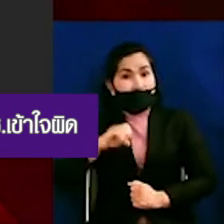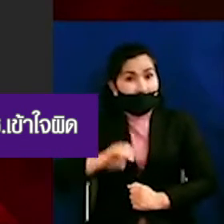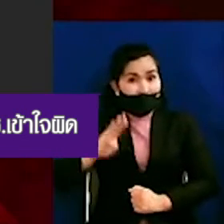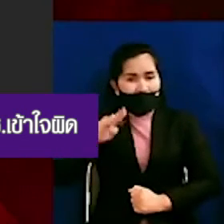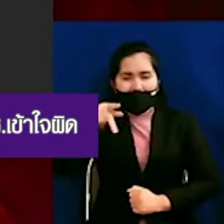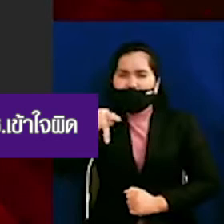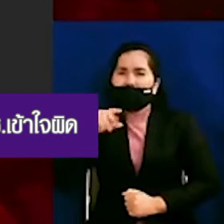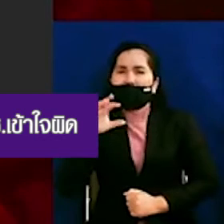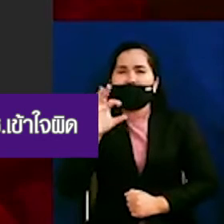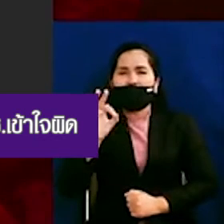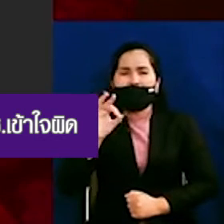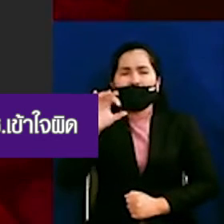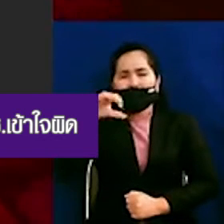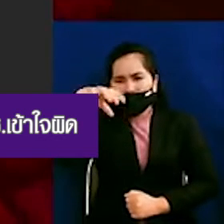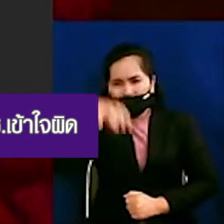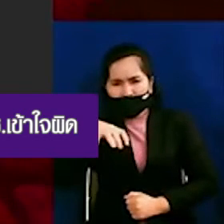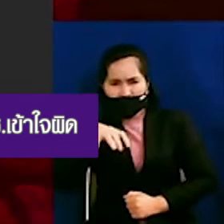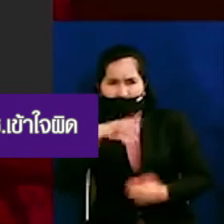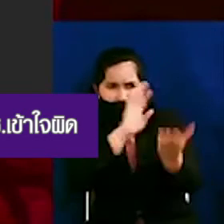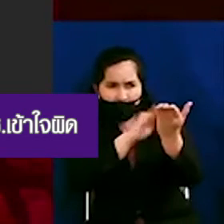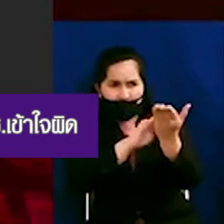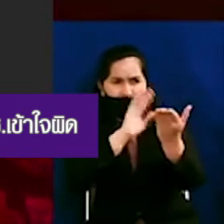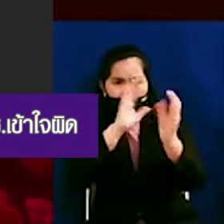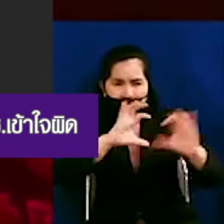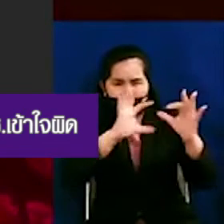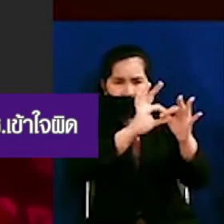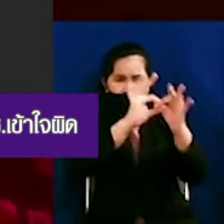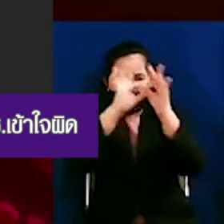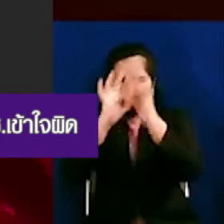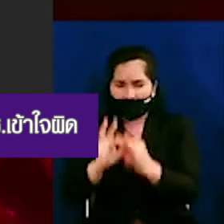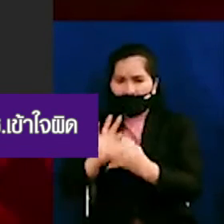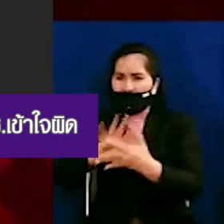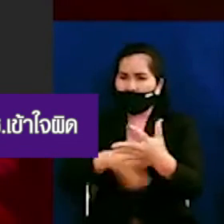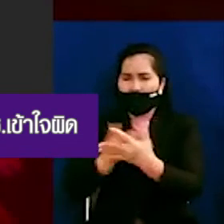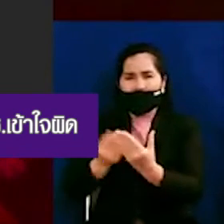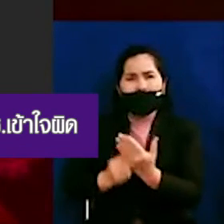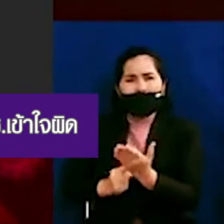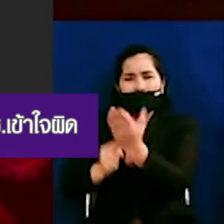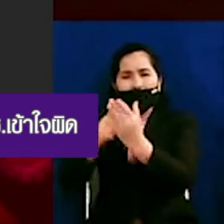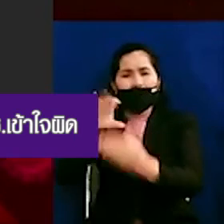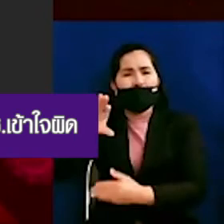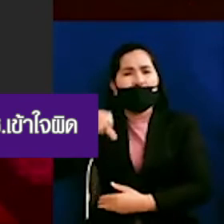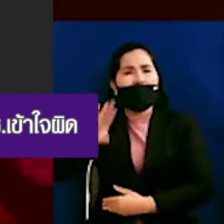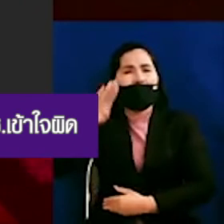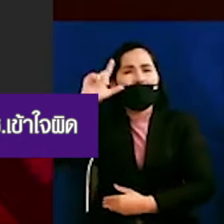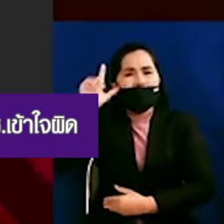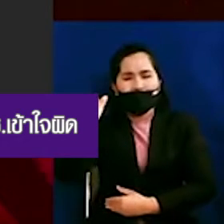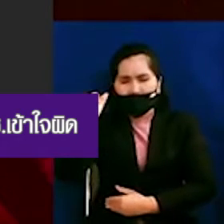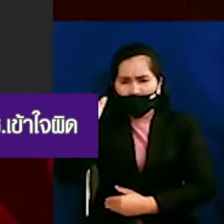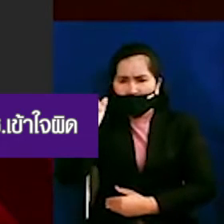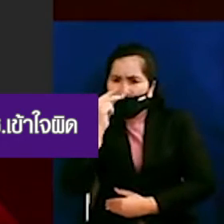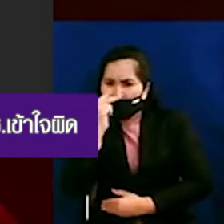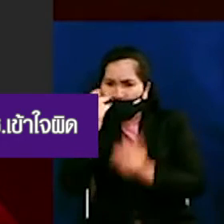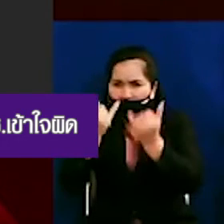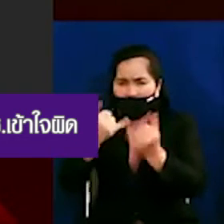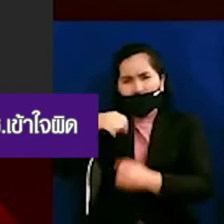ไปเป็นตัวเลขที่จะไปวางแผนเสนอให้กับบริษัทแม่ในการที่จะเอ่อดูซิว่าจะมีจำนวนวัคซีนที่จะ